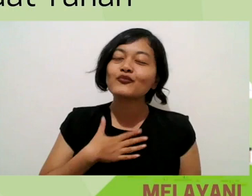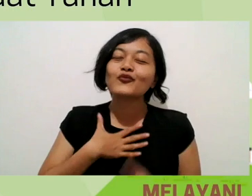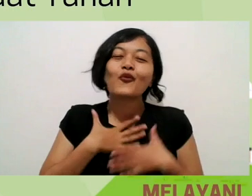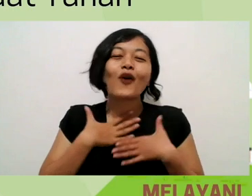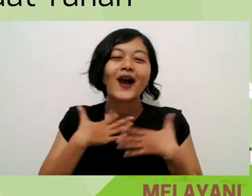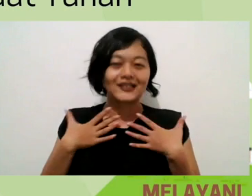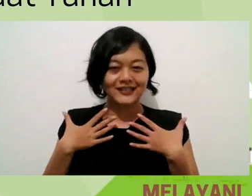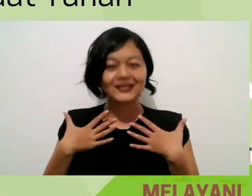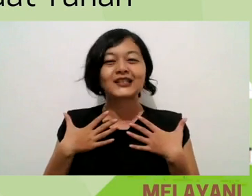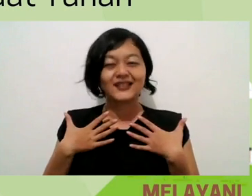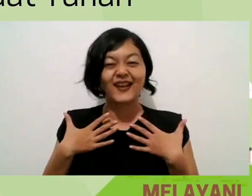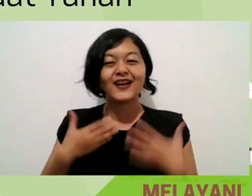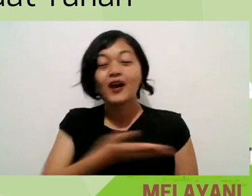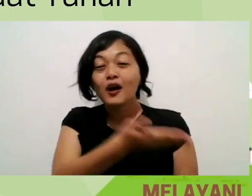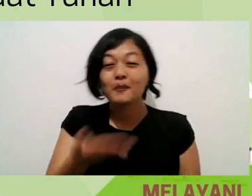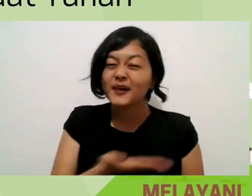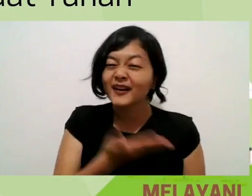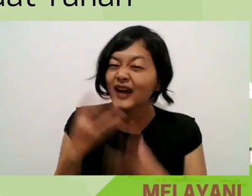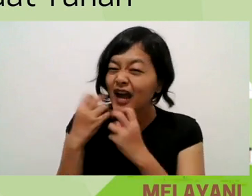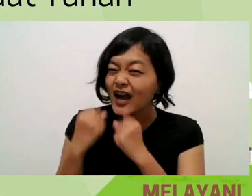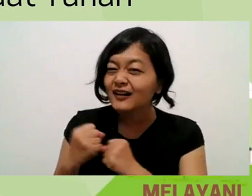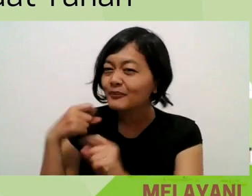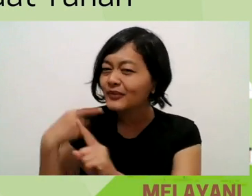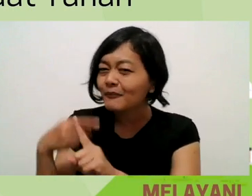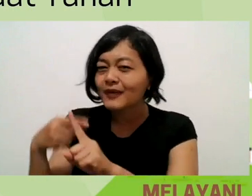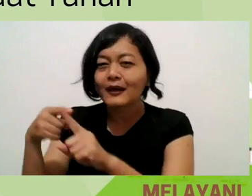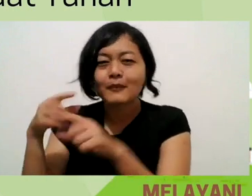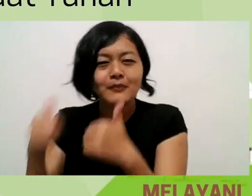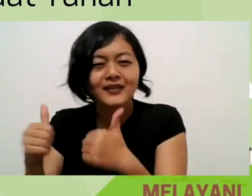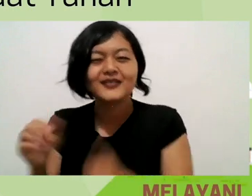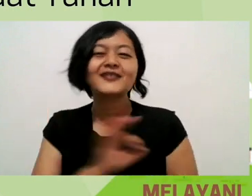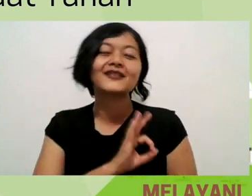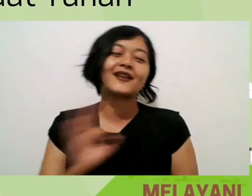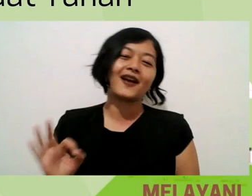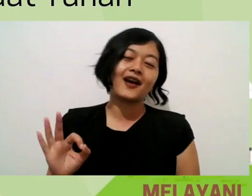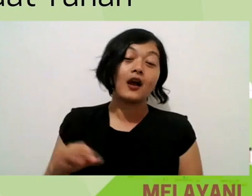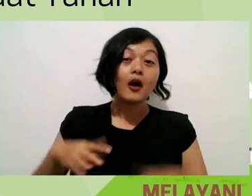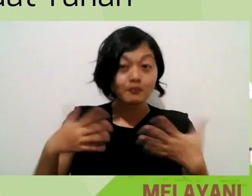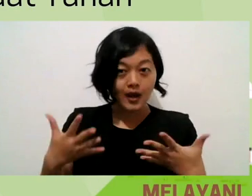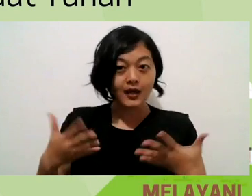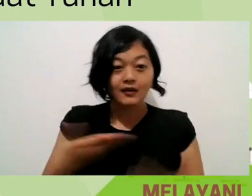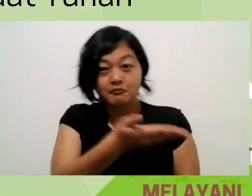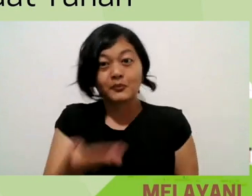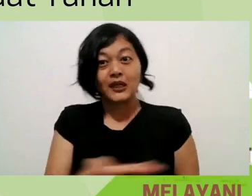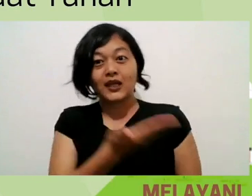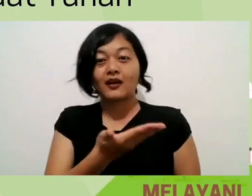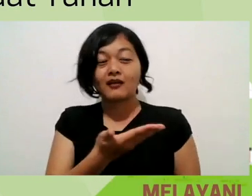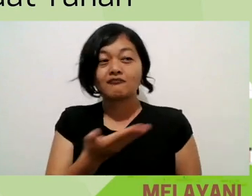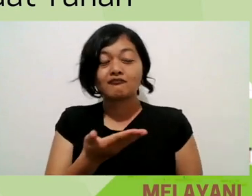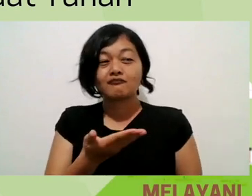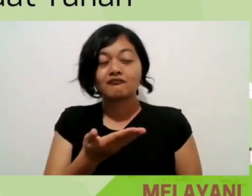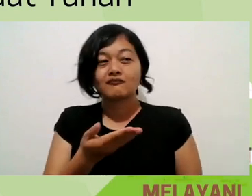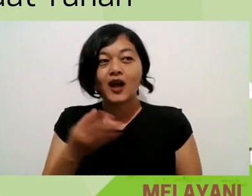untuk memberi ruang pada hal-hal yang baru yang sebenarnya masih bisa mereka